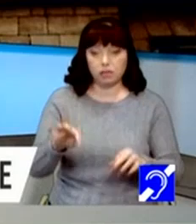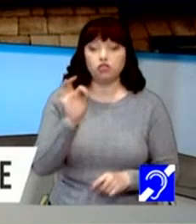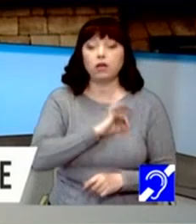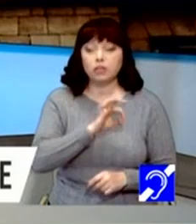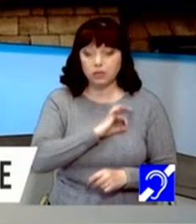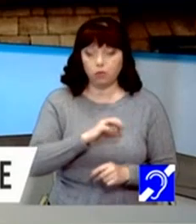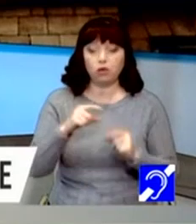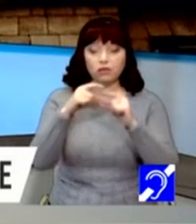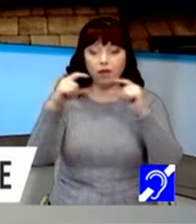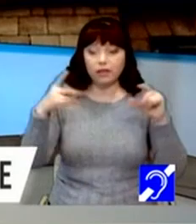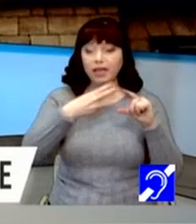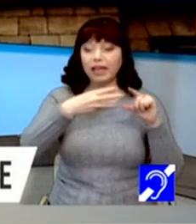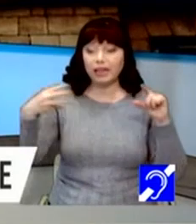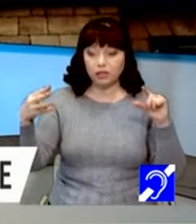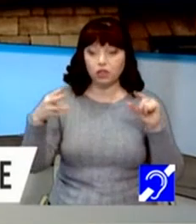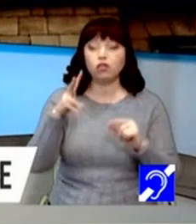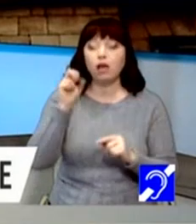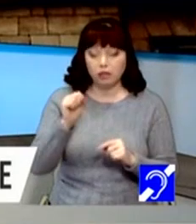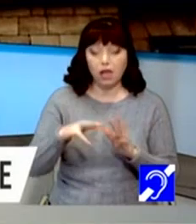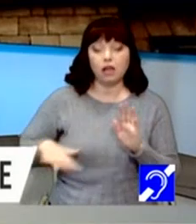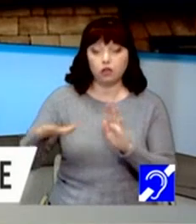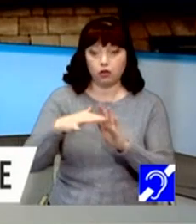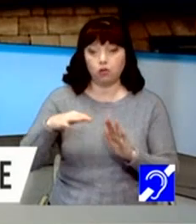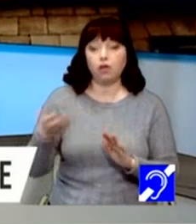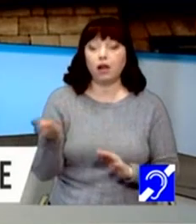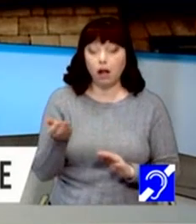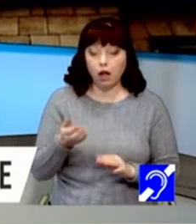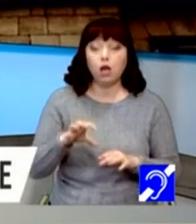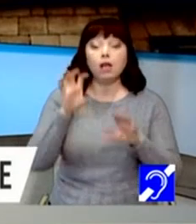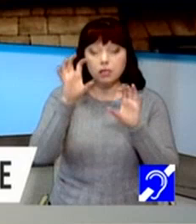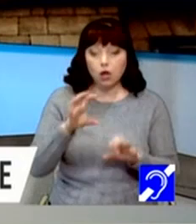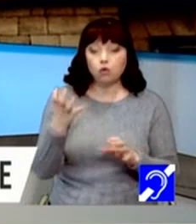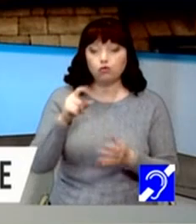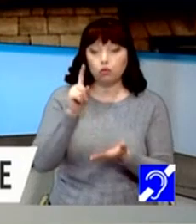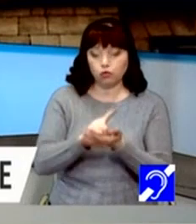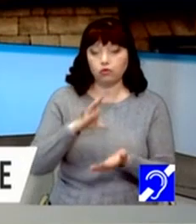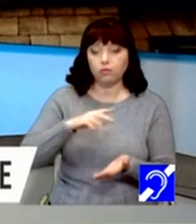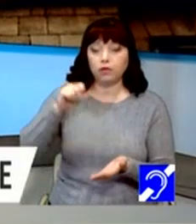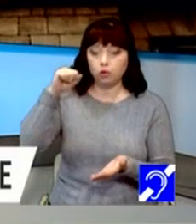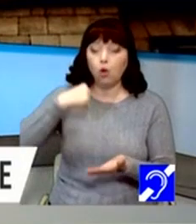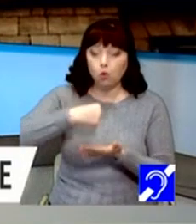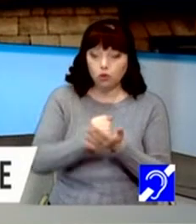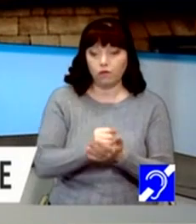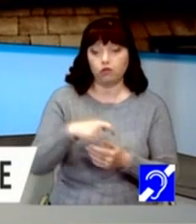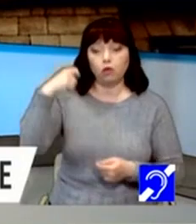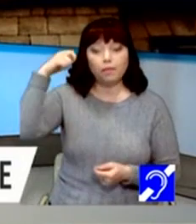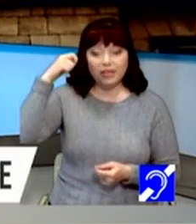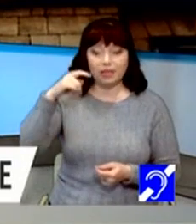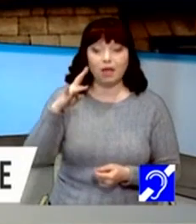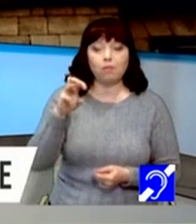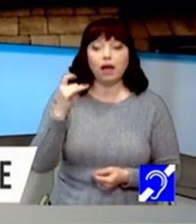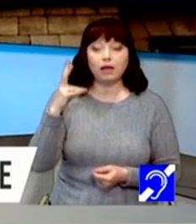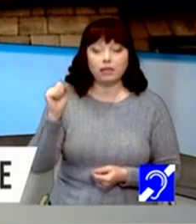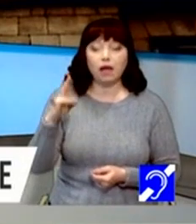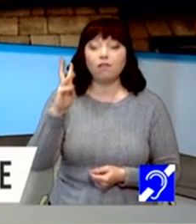panglicii Sfântul Gheorghe pe teritoriul regiunii legăna să fie promulgată de Basescu anul Irina vlah Ministrul Justiției